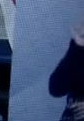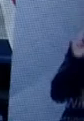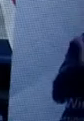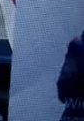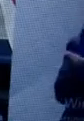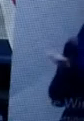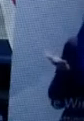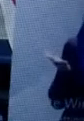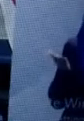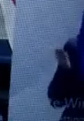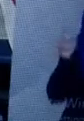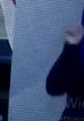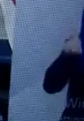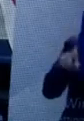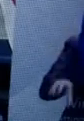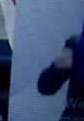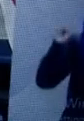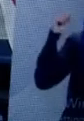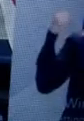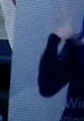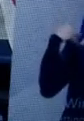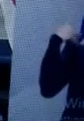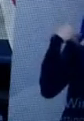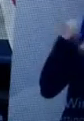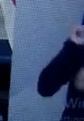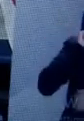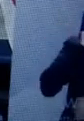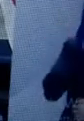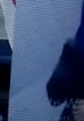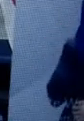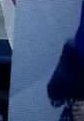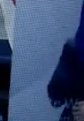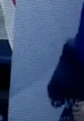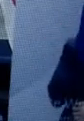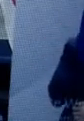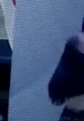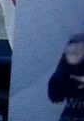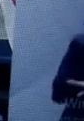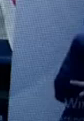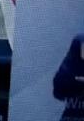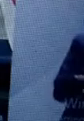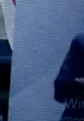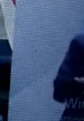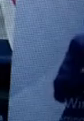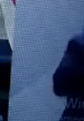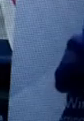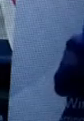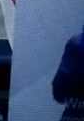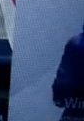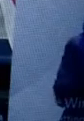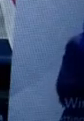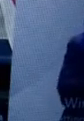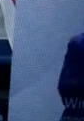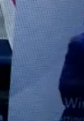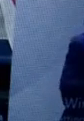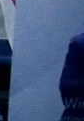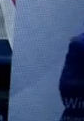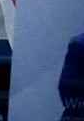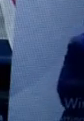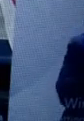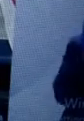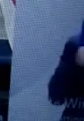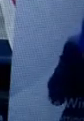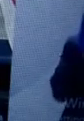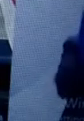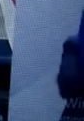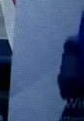mengambil tanggungjawab secara serius untuk mengamalkan kebiasaan baru kehidupan dan